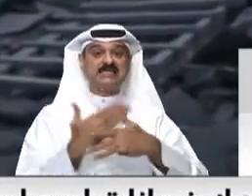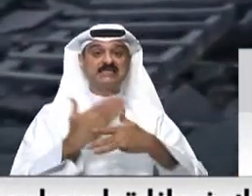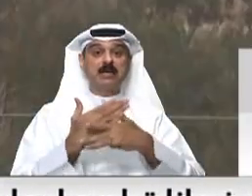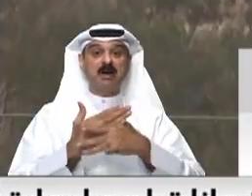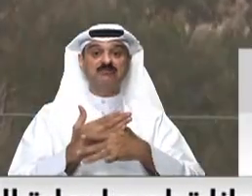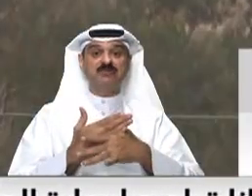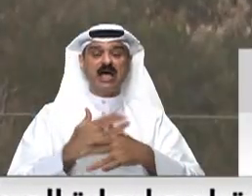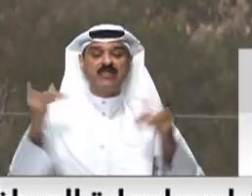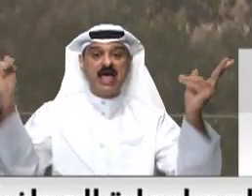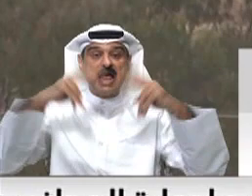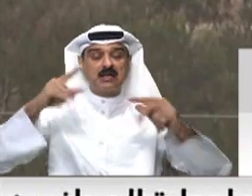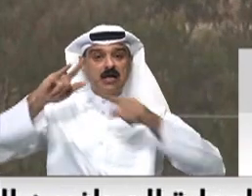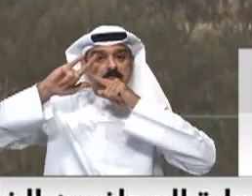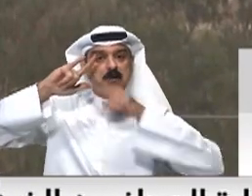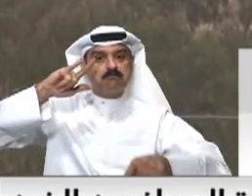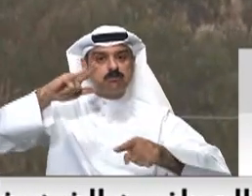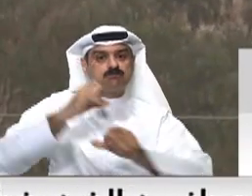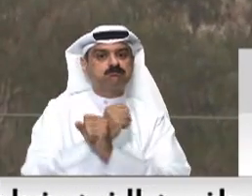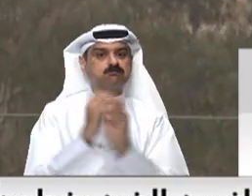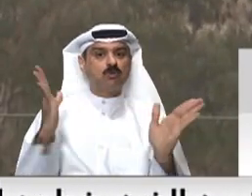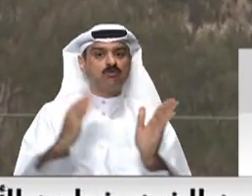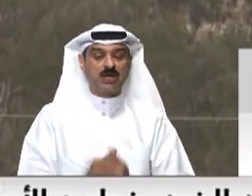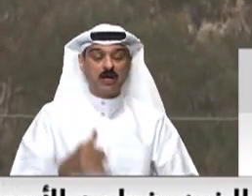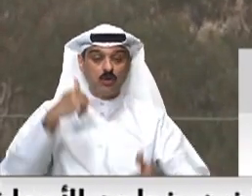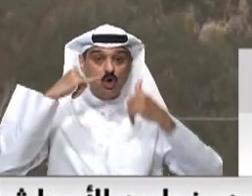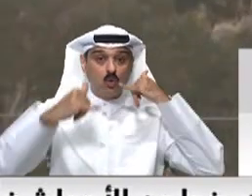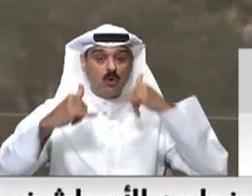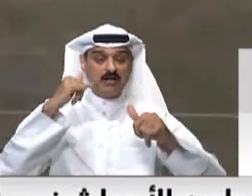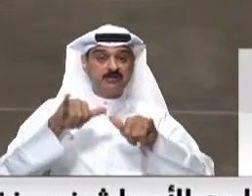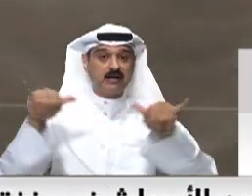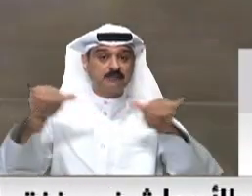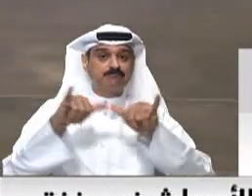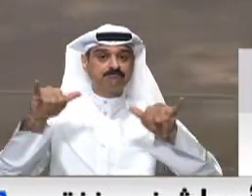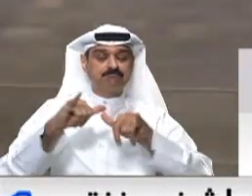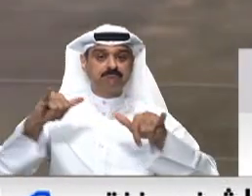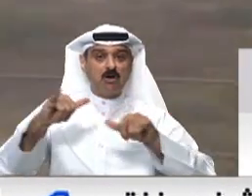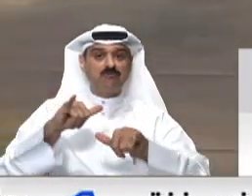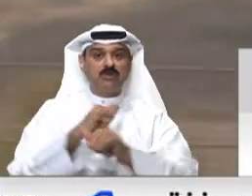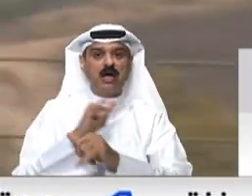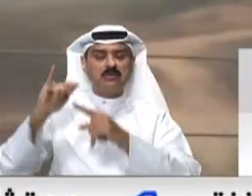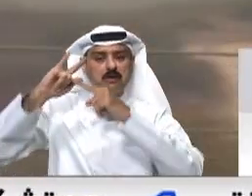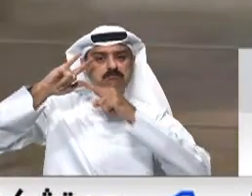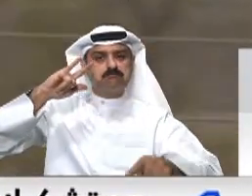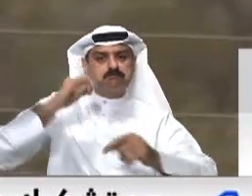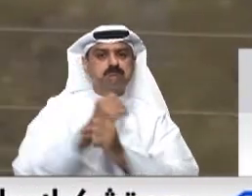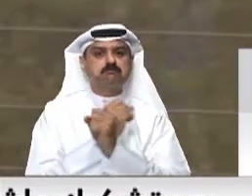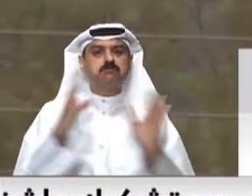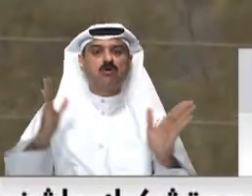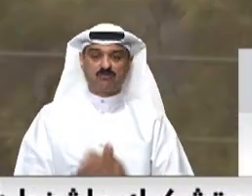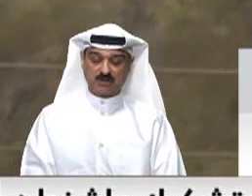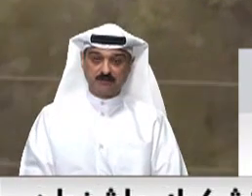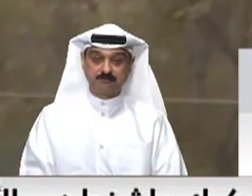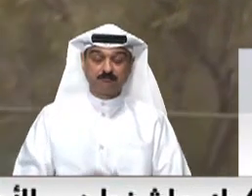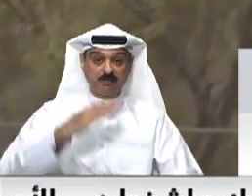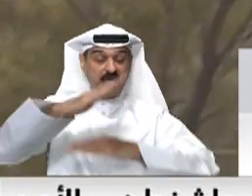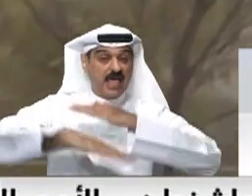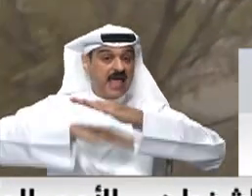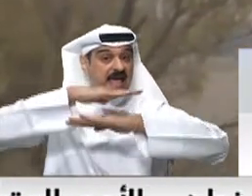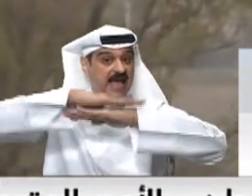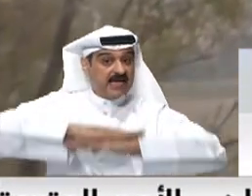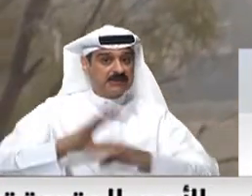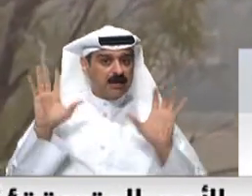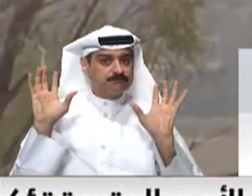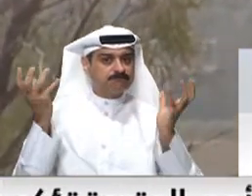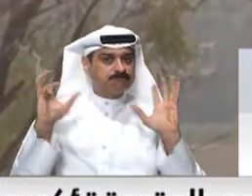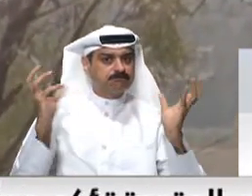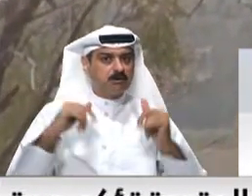الاتصال والإنترنت، وكذلك الطواقم الطبية والإسعاف الفلسطيني لا يستطيع الوصول أو